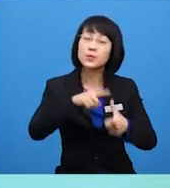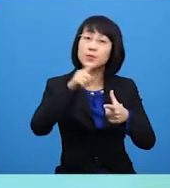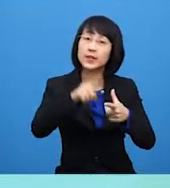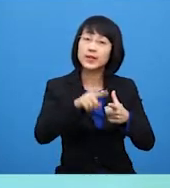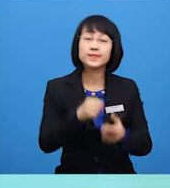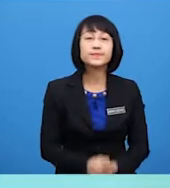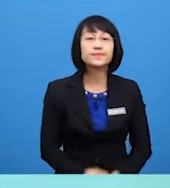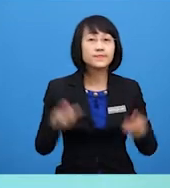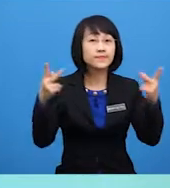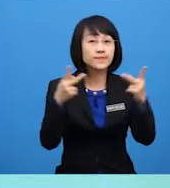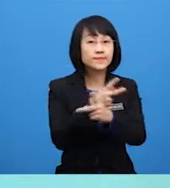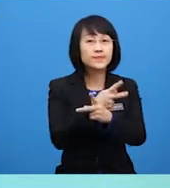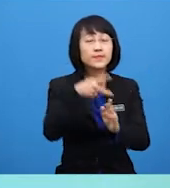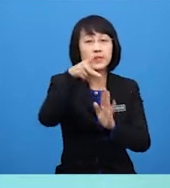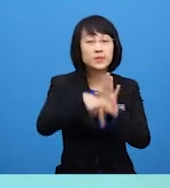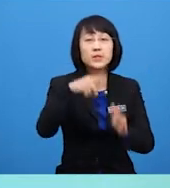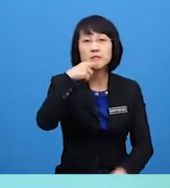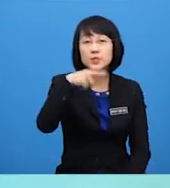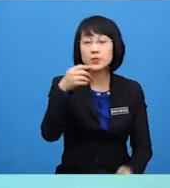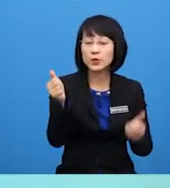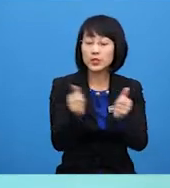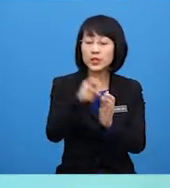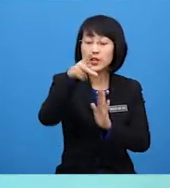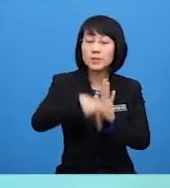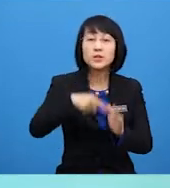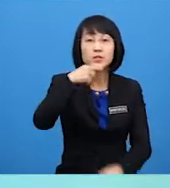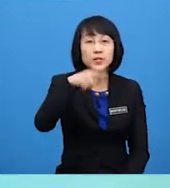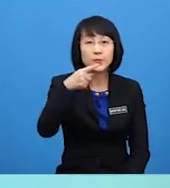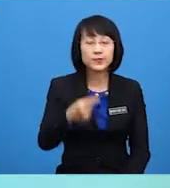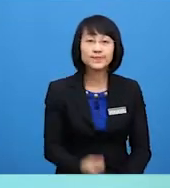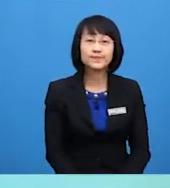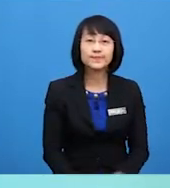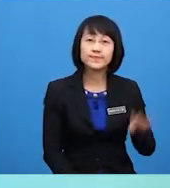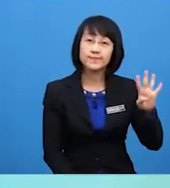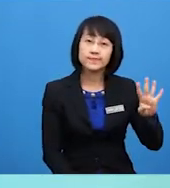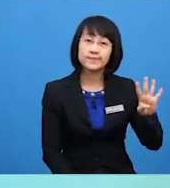Kemudian, darabkan penyebut dengan penyebut, iaitu